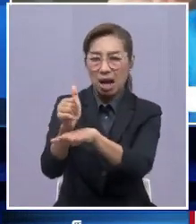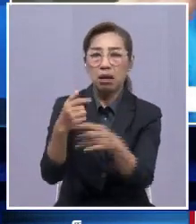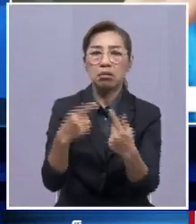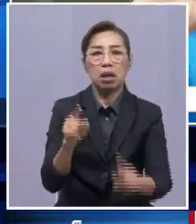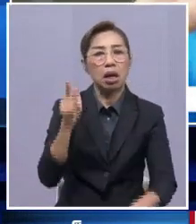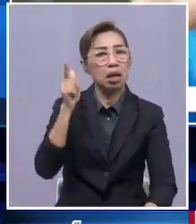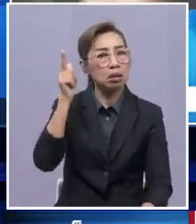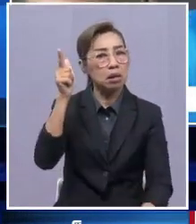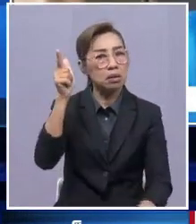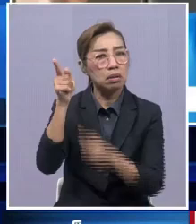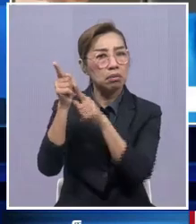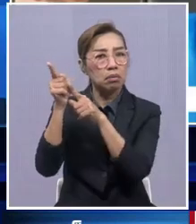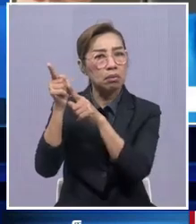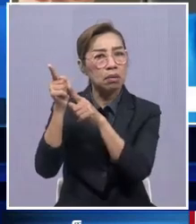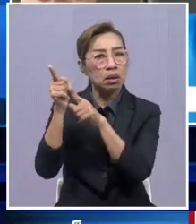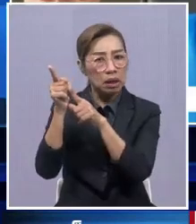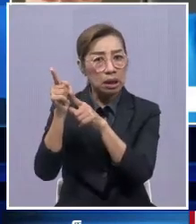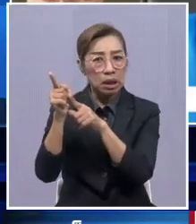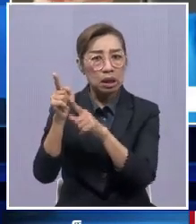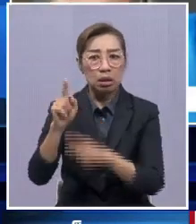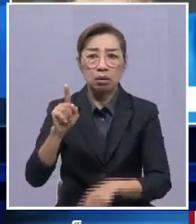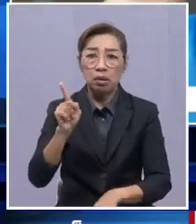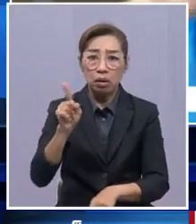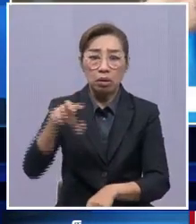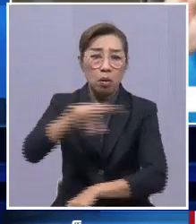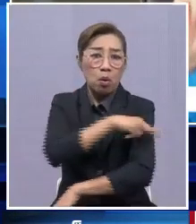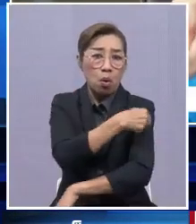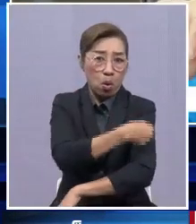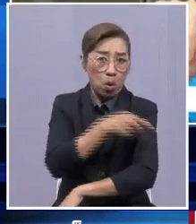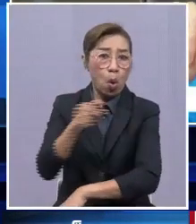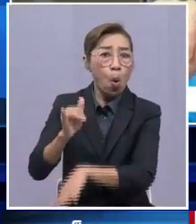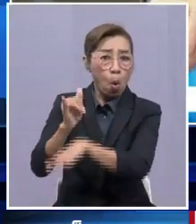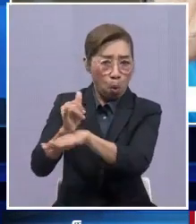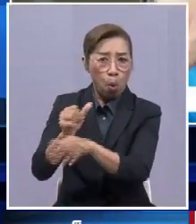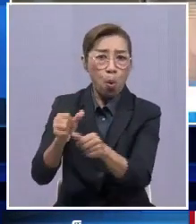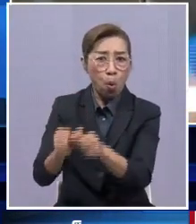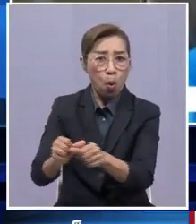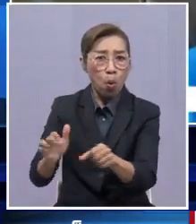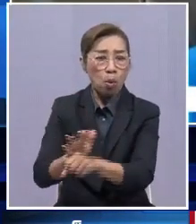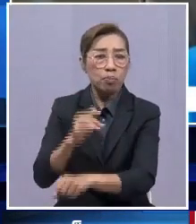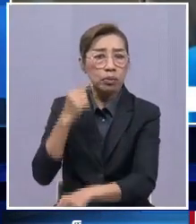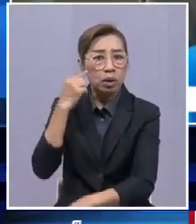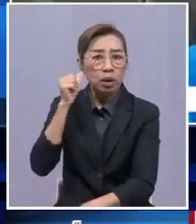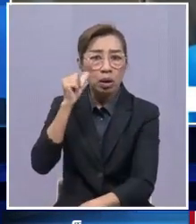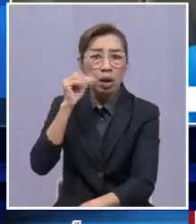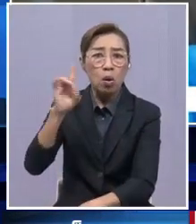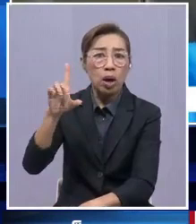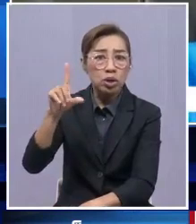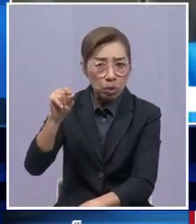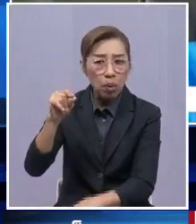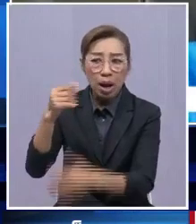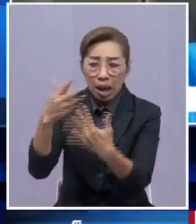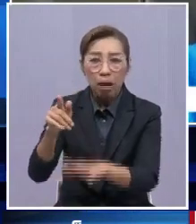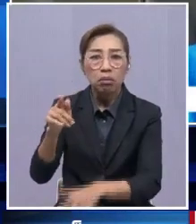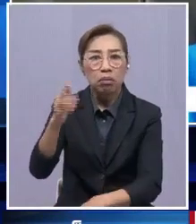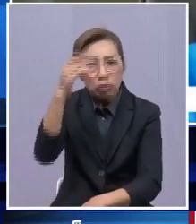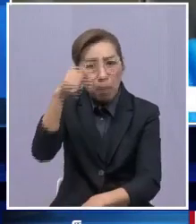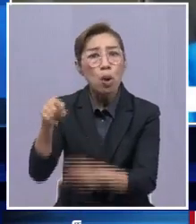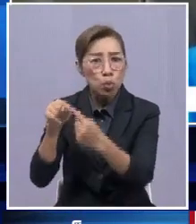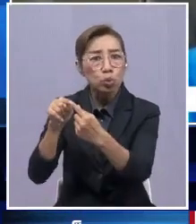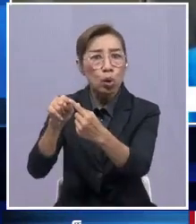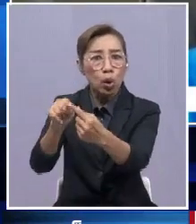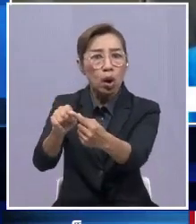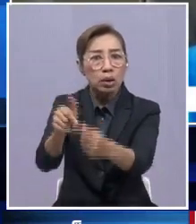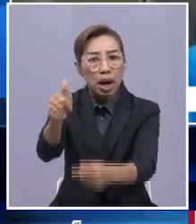คุณทักษิณเนี่ยได้รับสิทธิ์เข้ารักษาตัวในโรงพยาบาลตำรวจมา 120วันแล้วทำไมถึงได้รับสิทธิ์นี้อยู่และรัฐบาลควรจะ